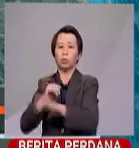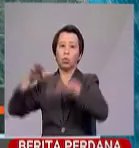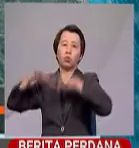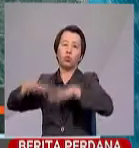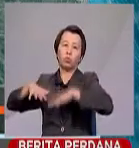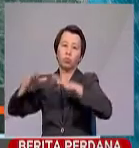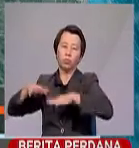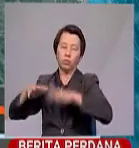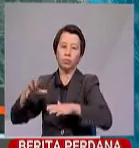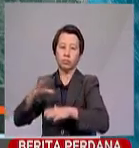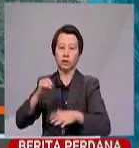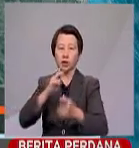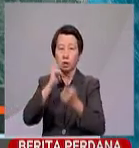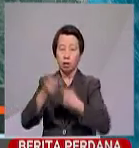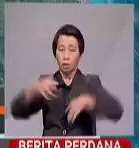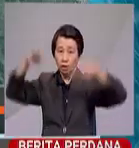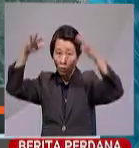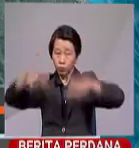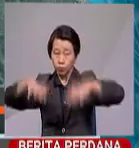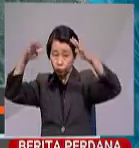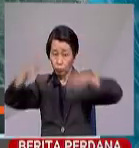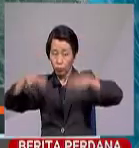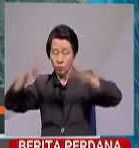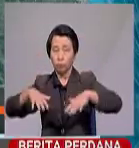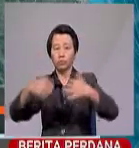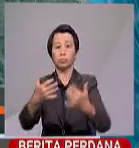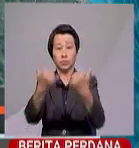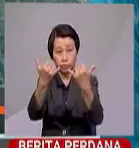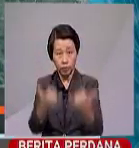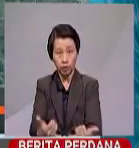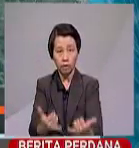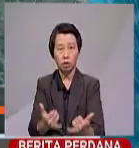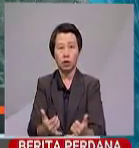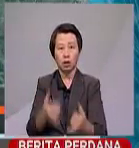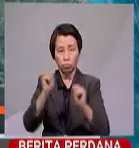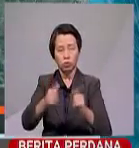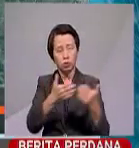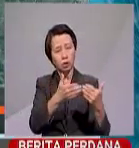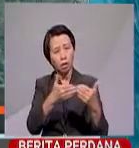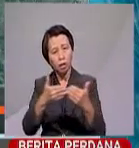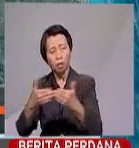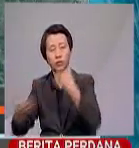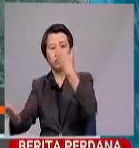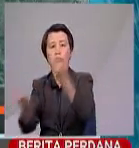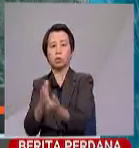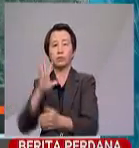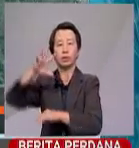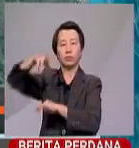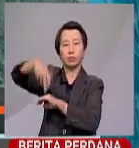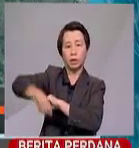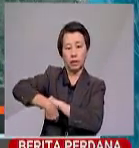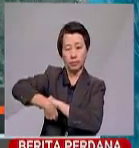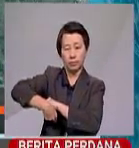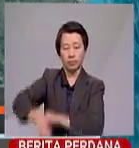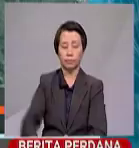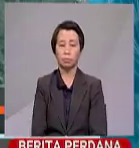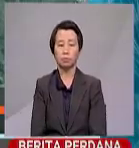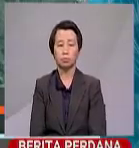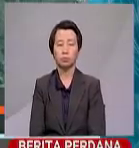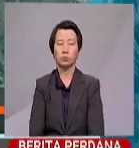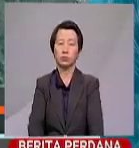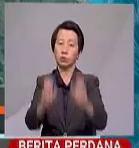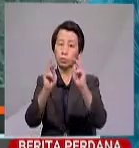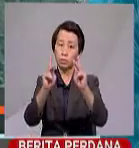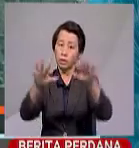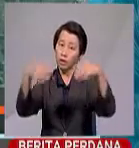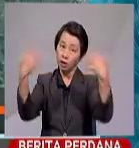ini dan keadaan hujan yang sedang berlaku ketika ini dijangka boleh berlanjutan sehingga ke lewat malam nanti. Baiklah,